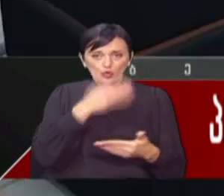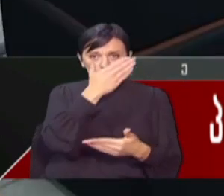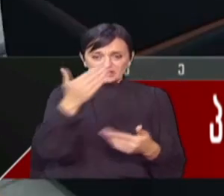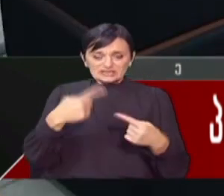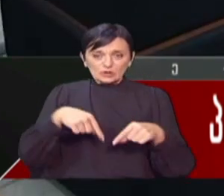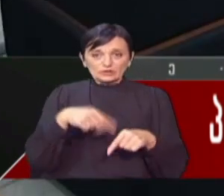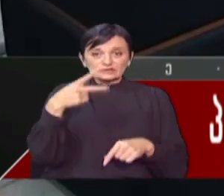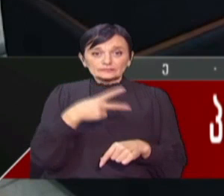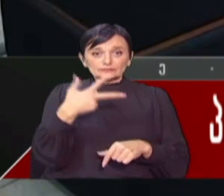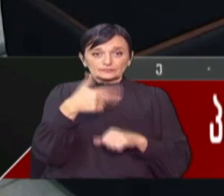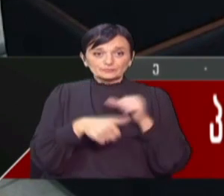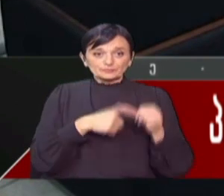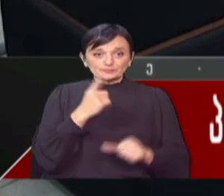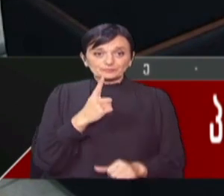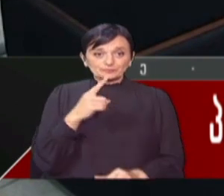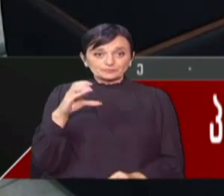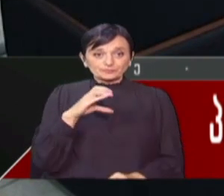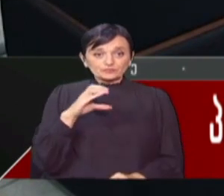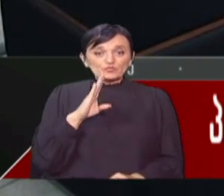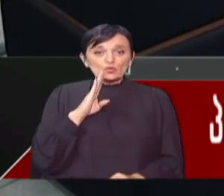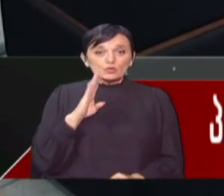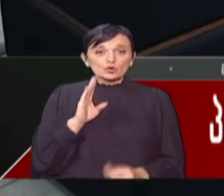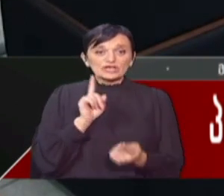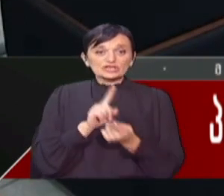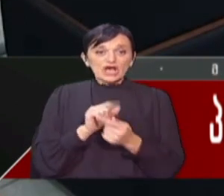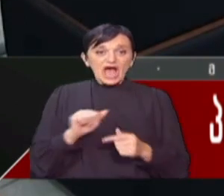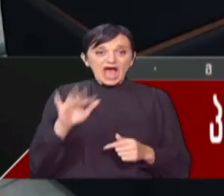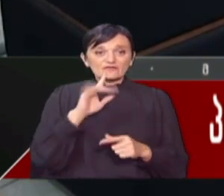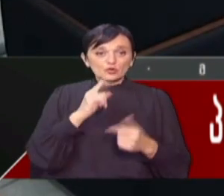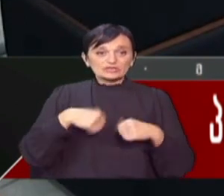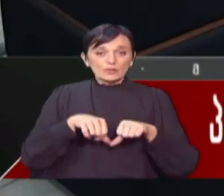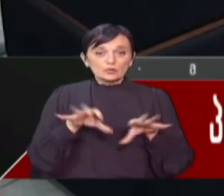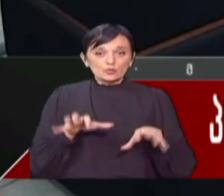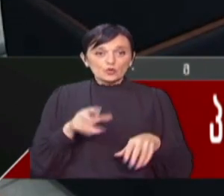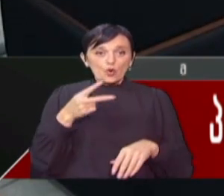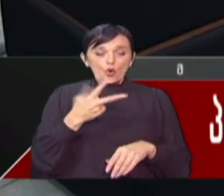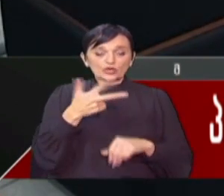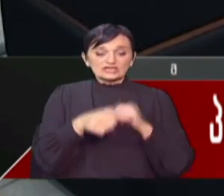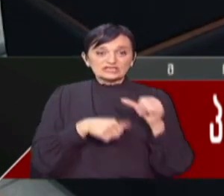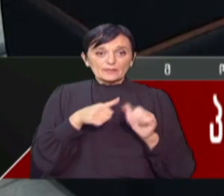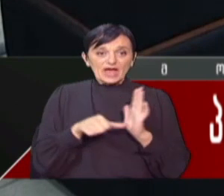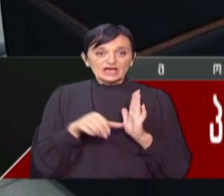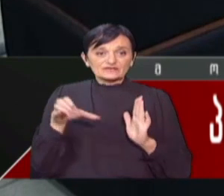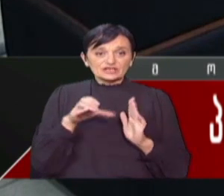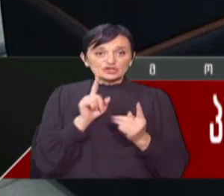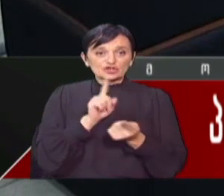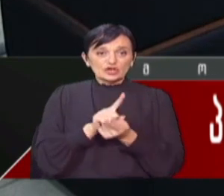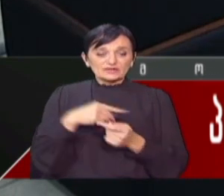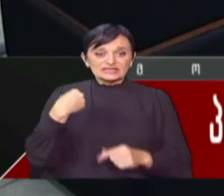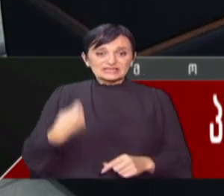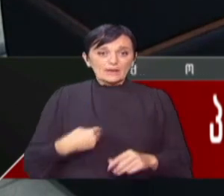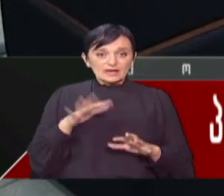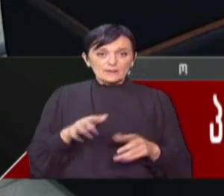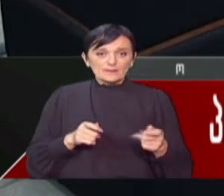საზოგადოებაში. 2023 წლის 1 სექტემბერს ბრიუსელში შეხვედრა ევროპელი საბჭოს პრეზიდენტთან. 2023 წლის 6 სექტემბერს შეხვედრა